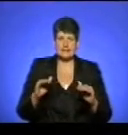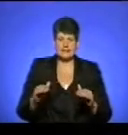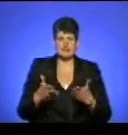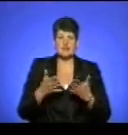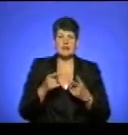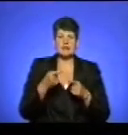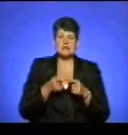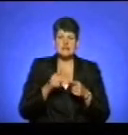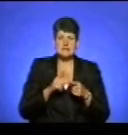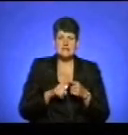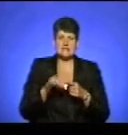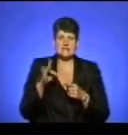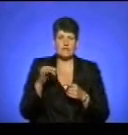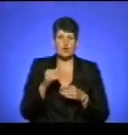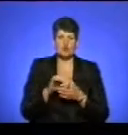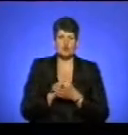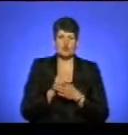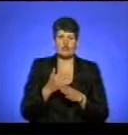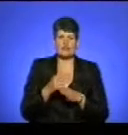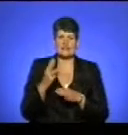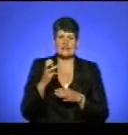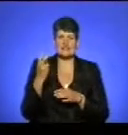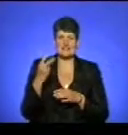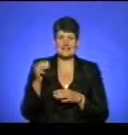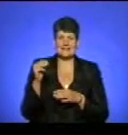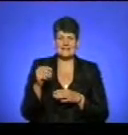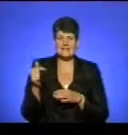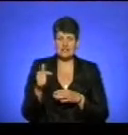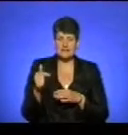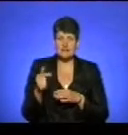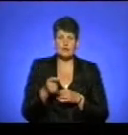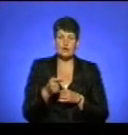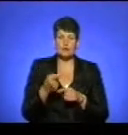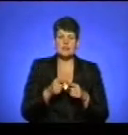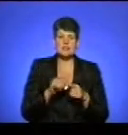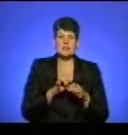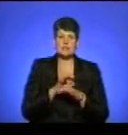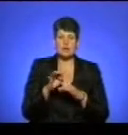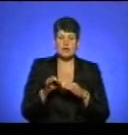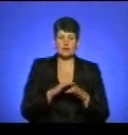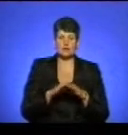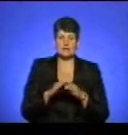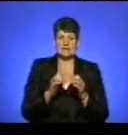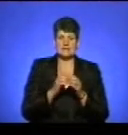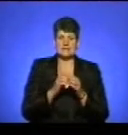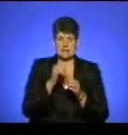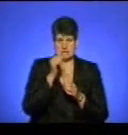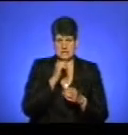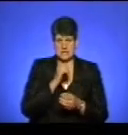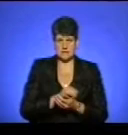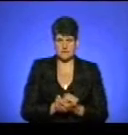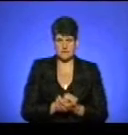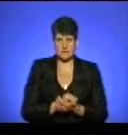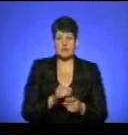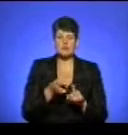з міграції. Від Євросоюзу виділили 320 тисяч гривень. У Тернополі проект реалізовували 10 місяців. В